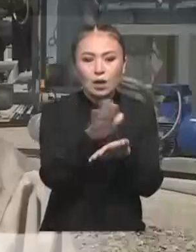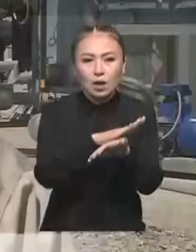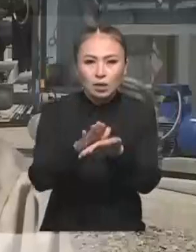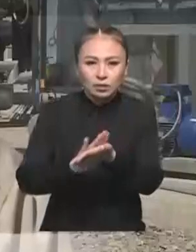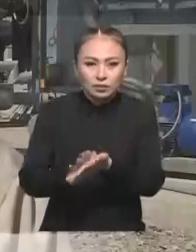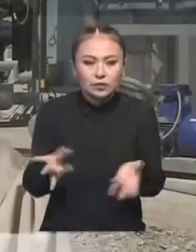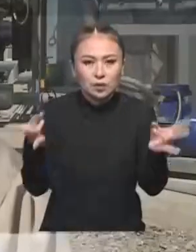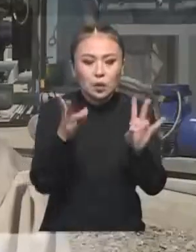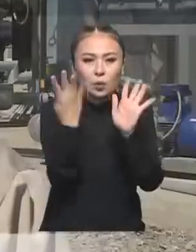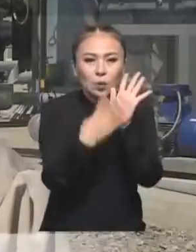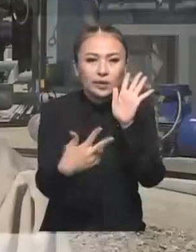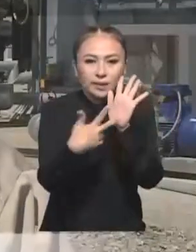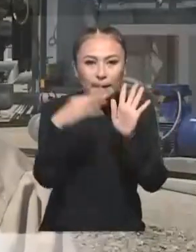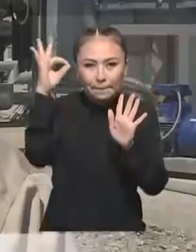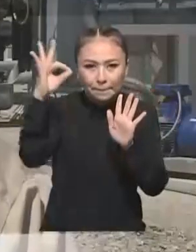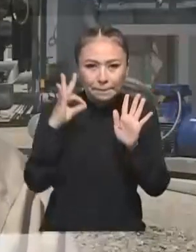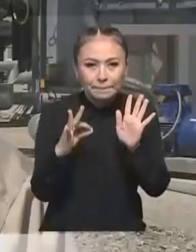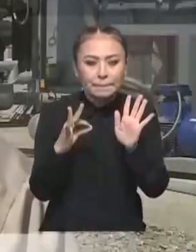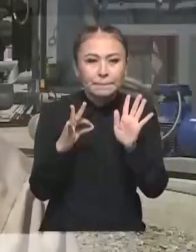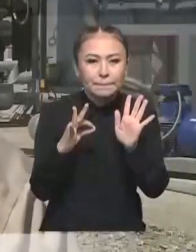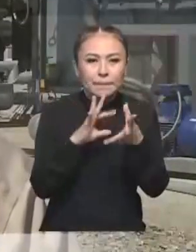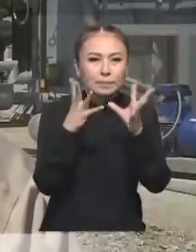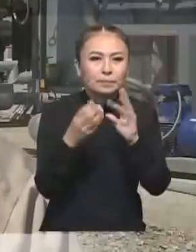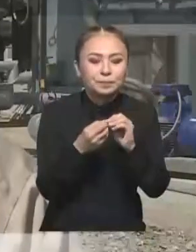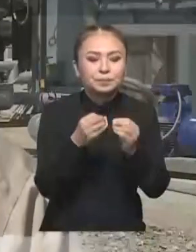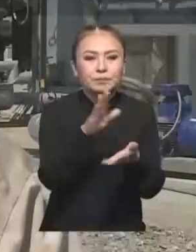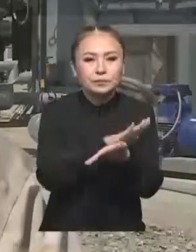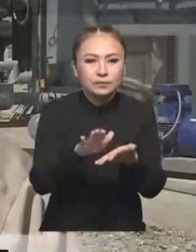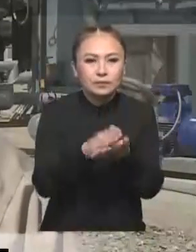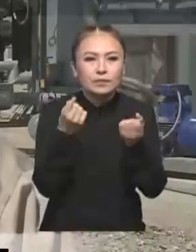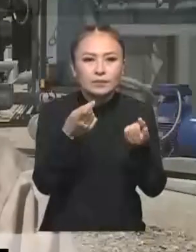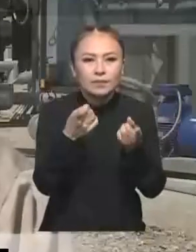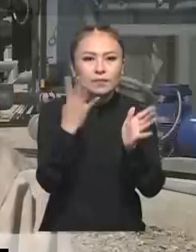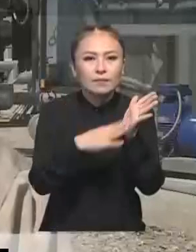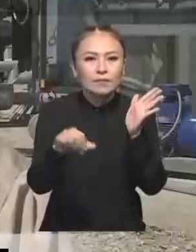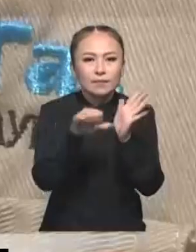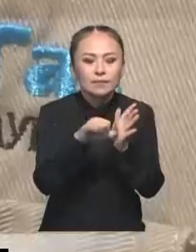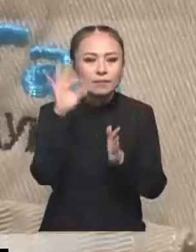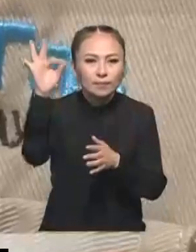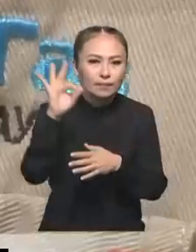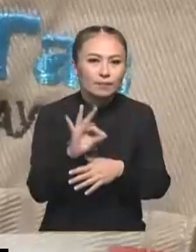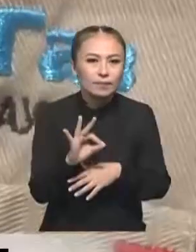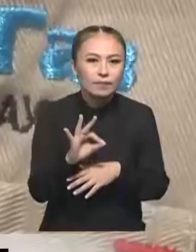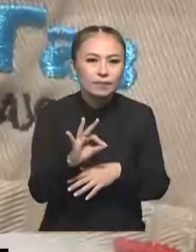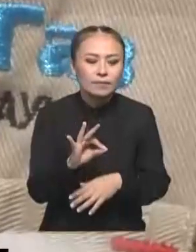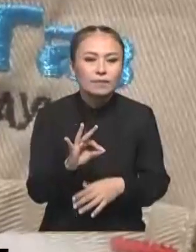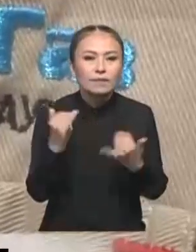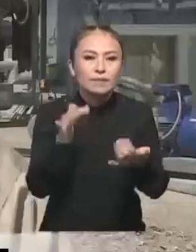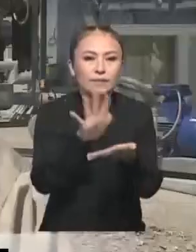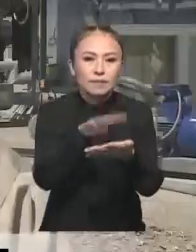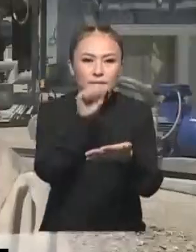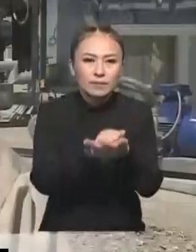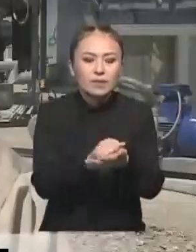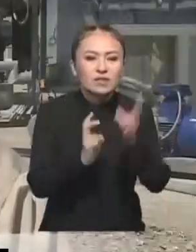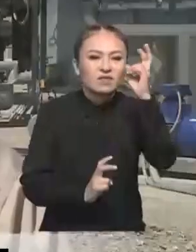тиімділігі 98%-ға дейін көтерілді. Қоқыс тазарту тиімділігі 96%-ға дейін жетті. Соның салдарынан